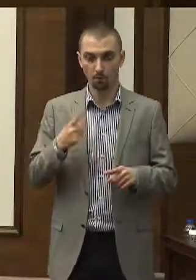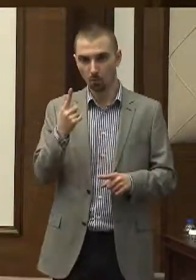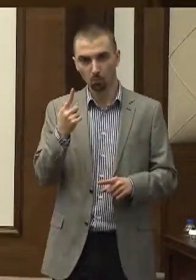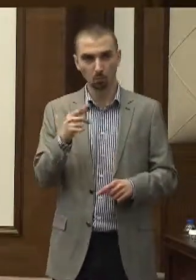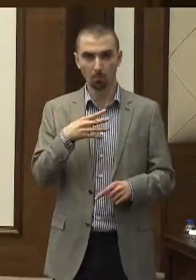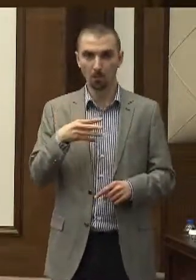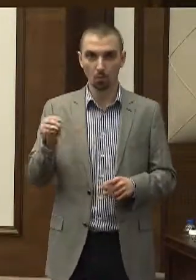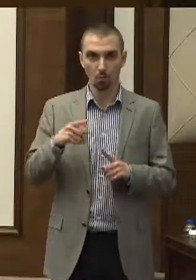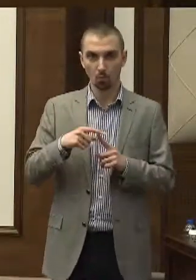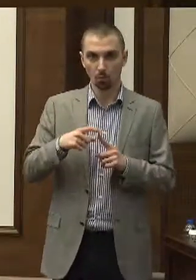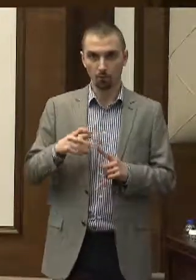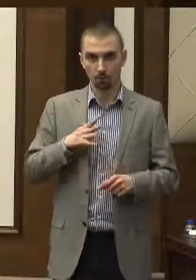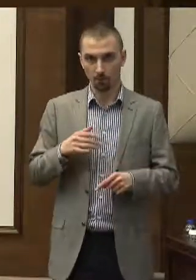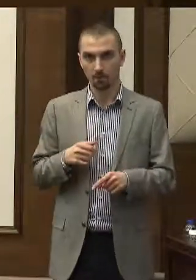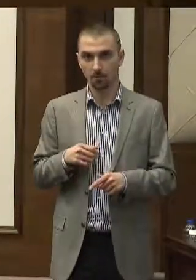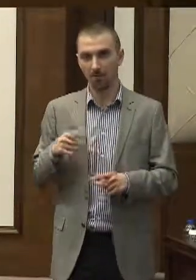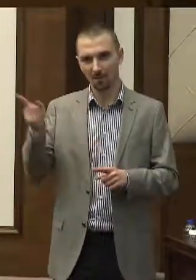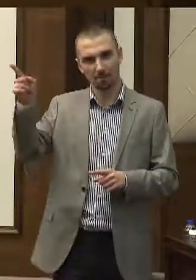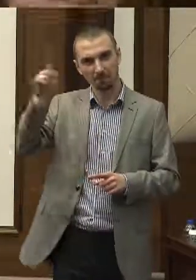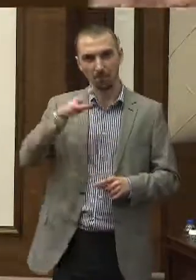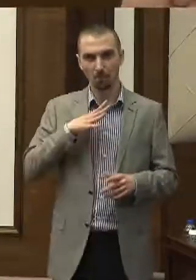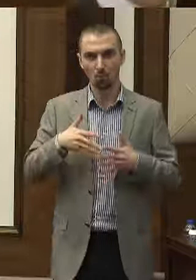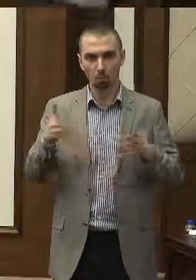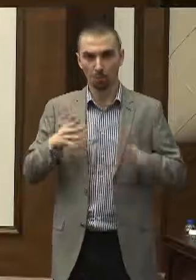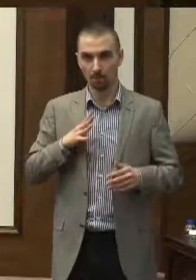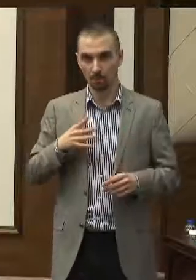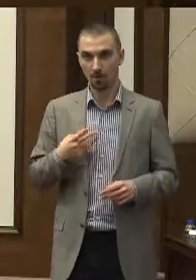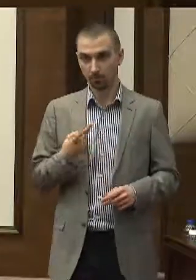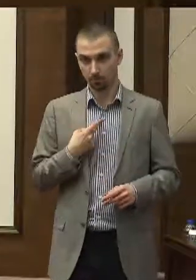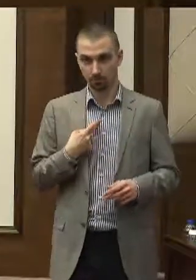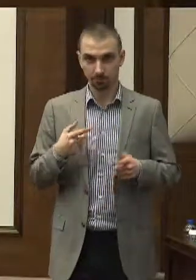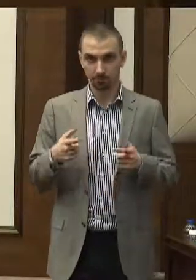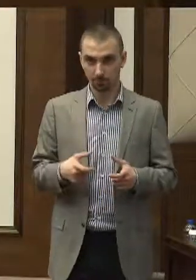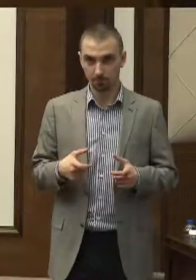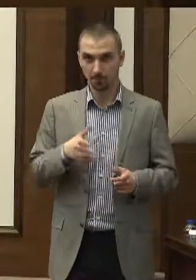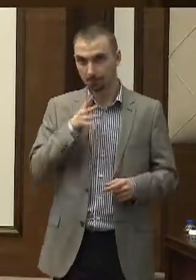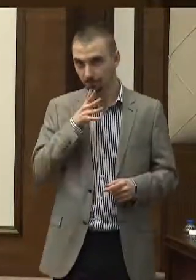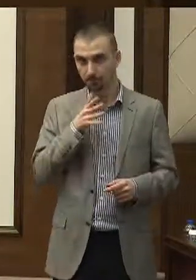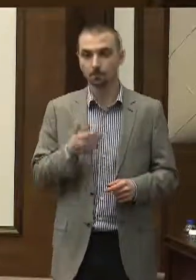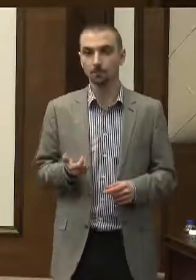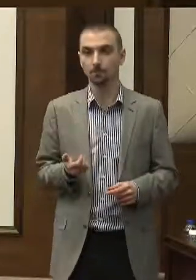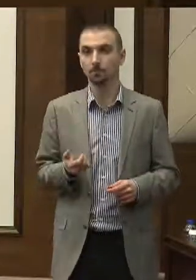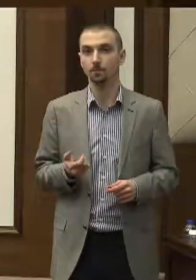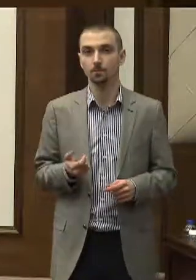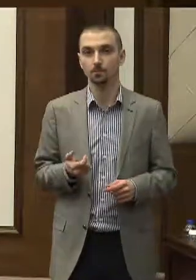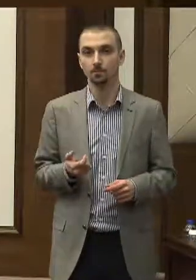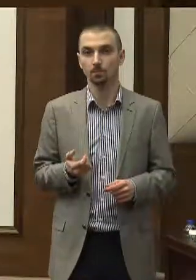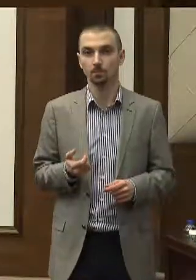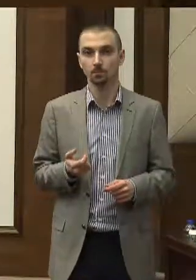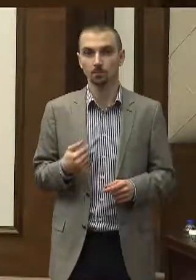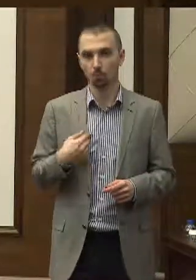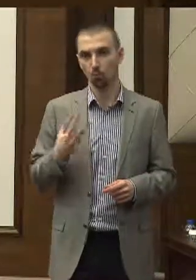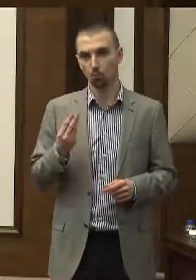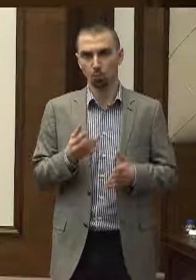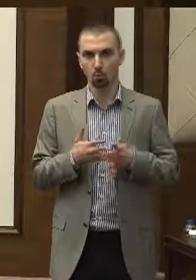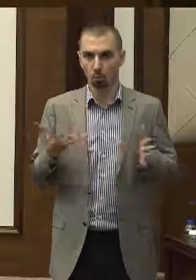1,5 milyon olan bazı ilçeler var. Şimdi ismini vermeyin buradan. Ben sadece bildiğim için 3 arkadaşımın yerini verdim. Bundan bu bizim